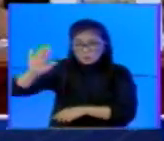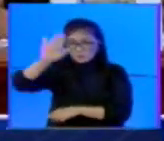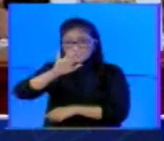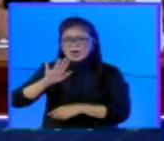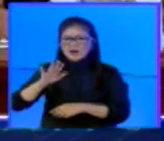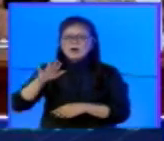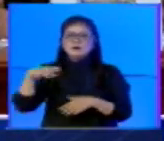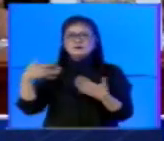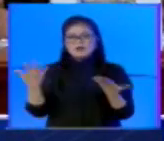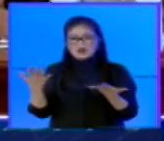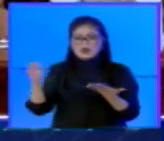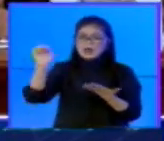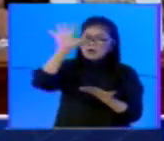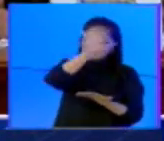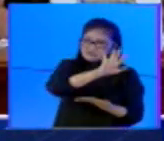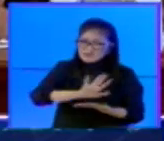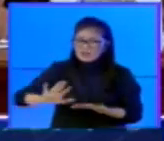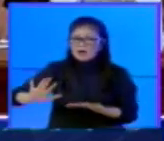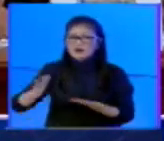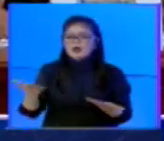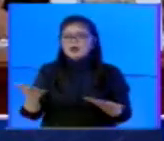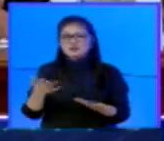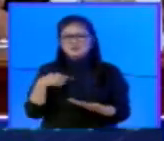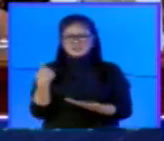Asia. Oleh sebab itu, kita harus